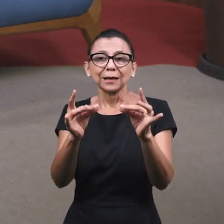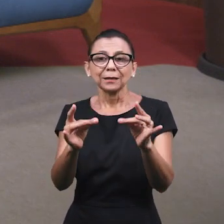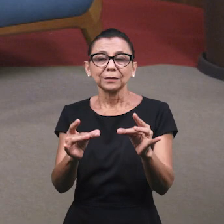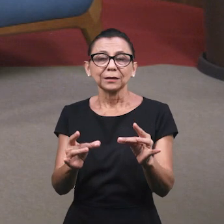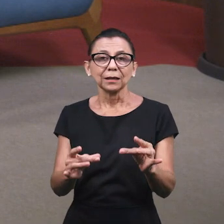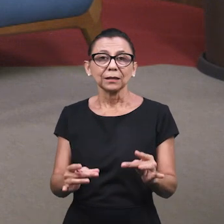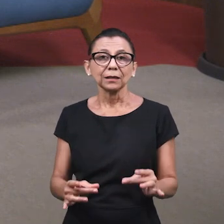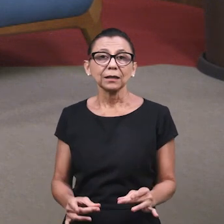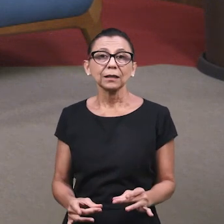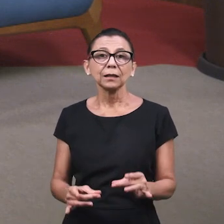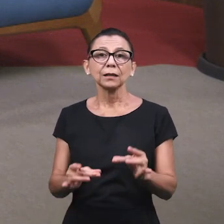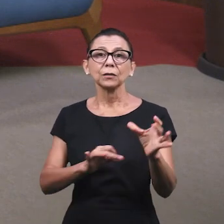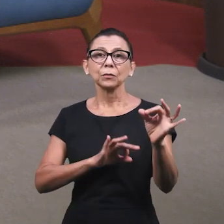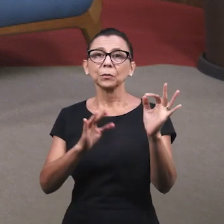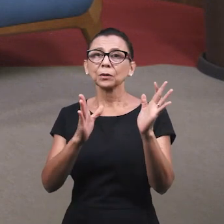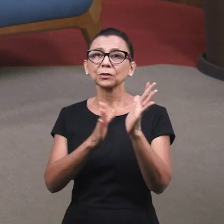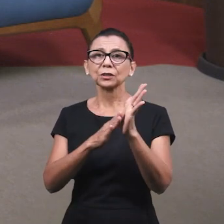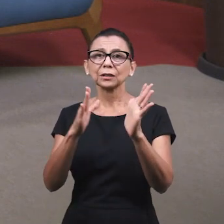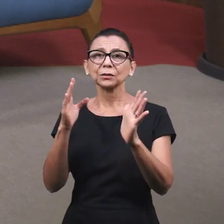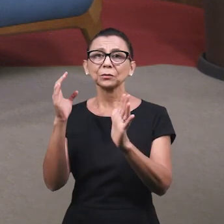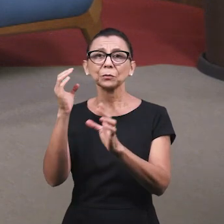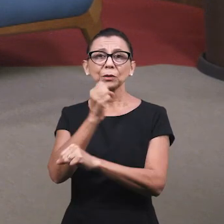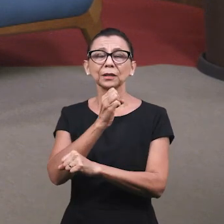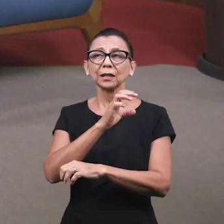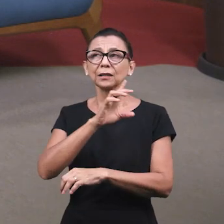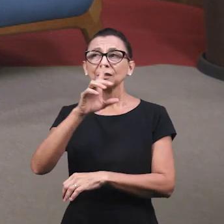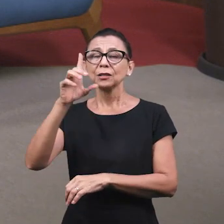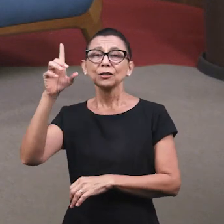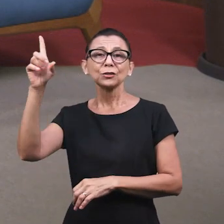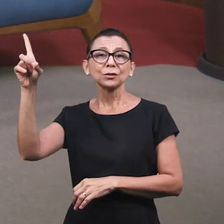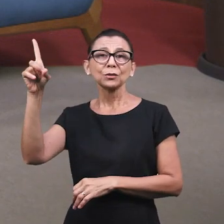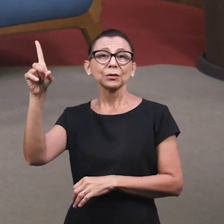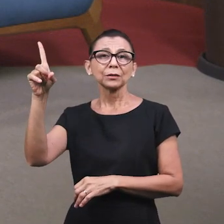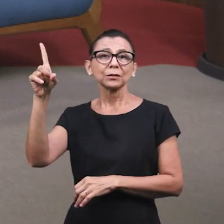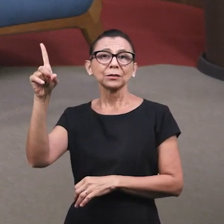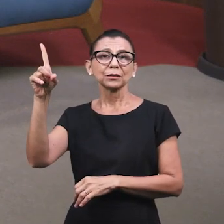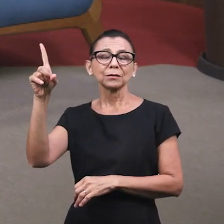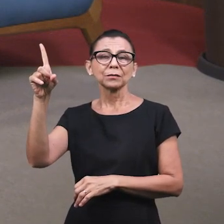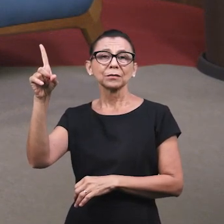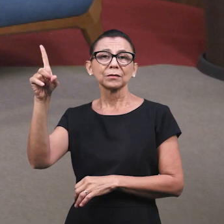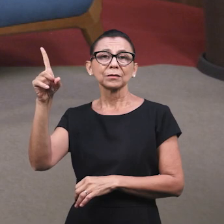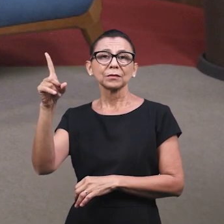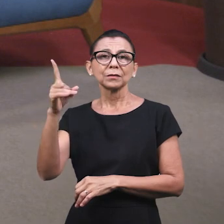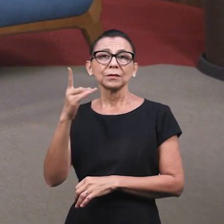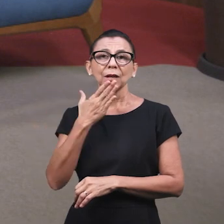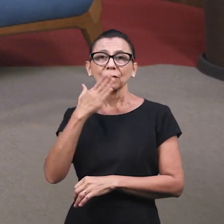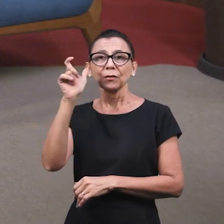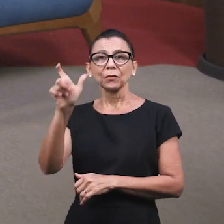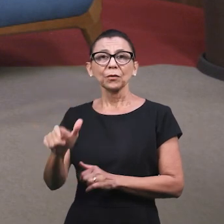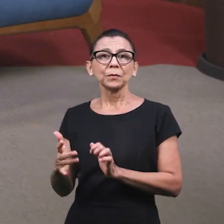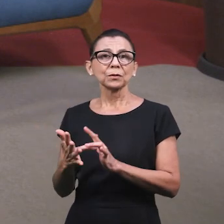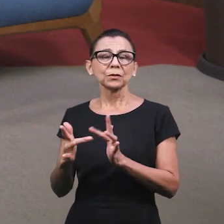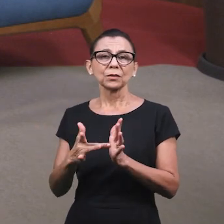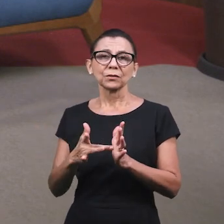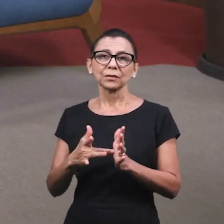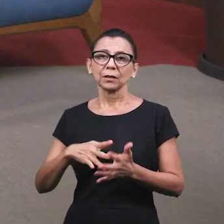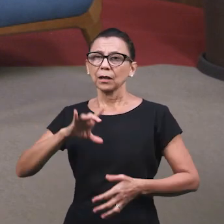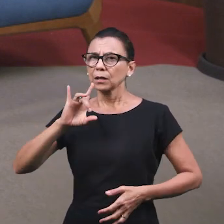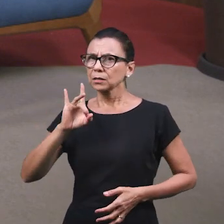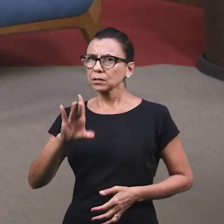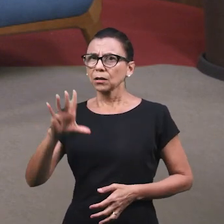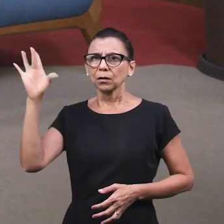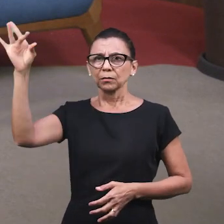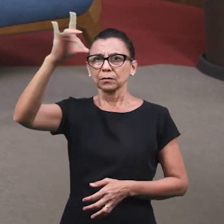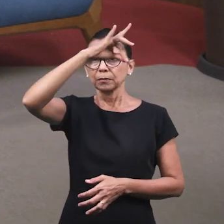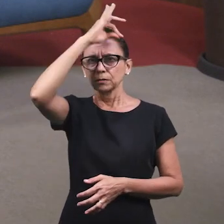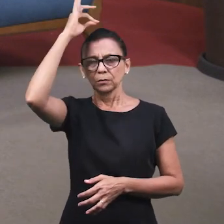comment décrire la plénitude, décrire ce qu'est le projet de Dieu pour l'homme à travers Jésus. Donc,